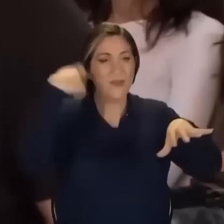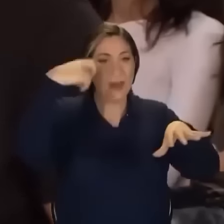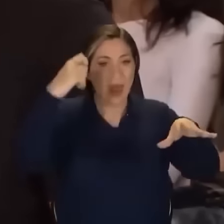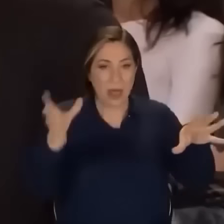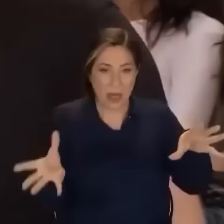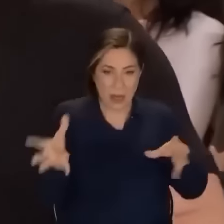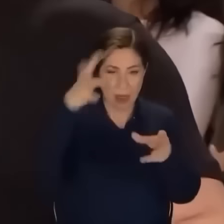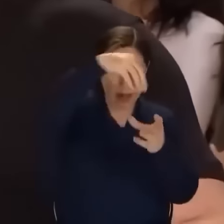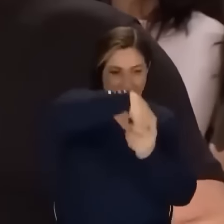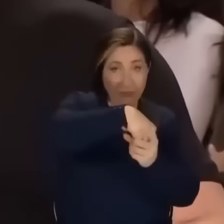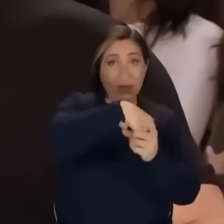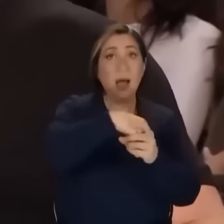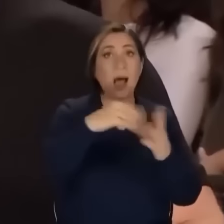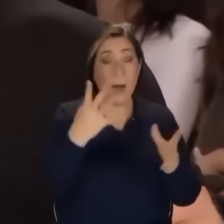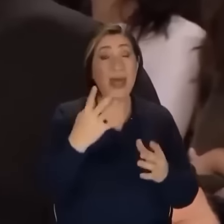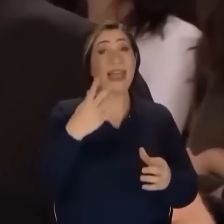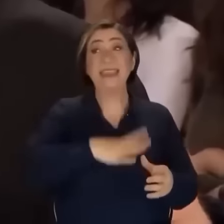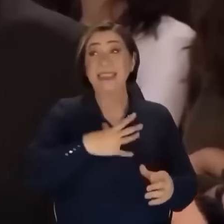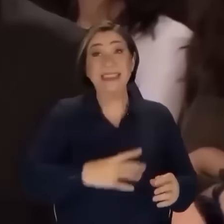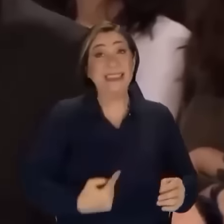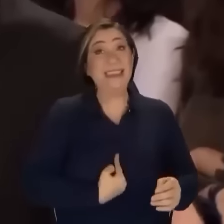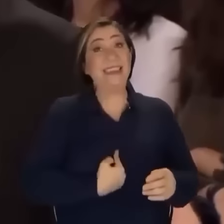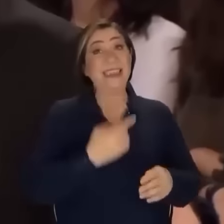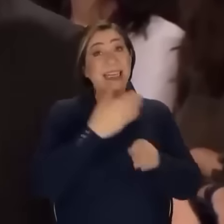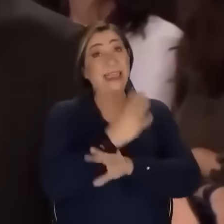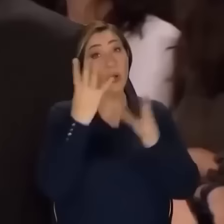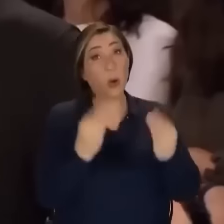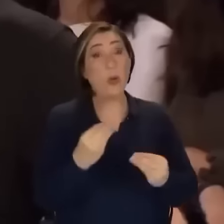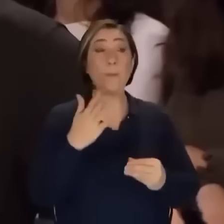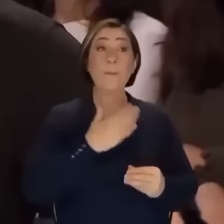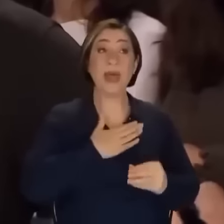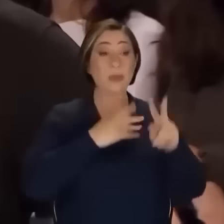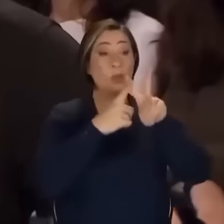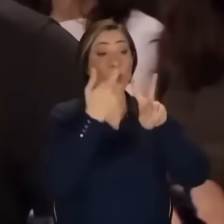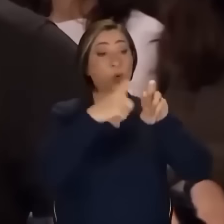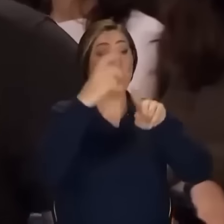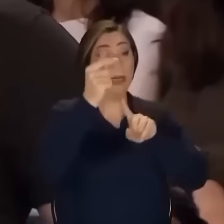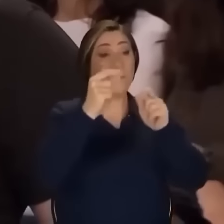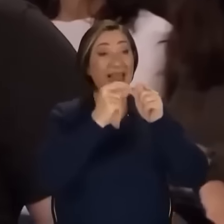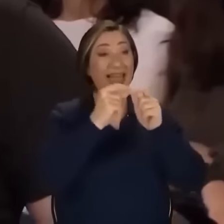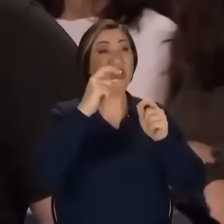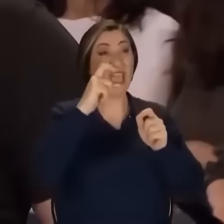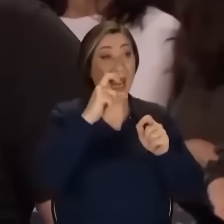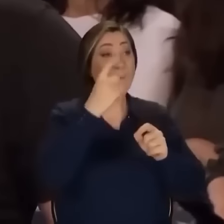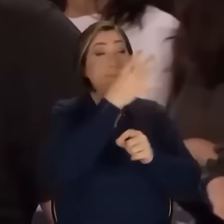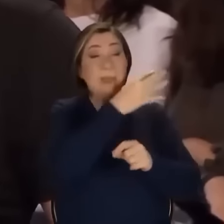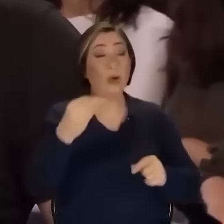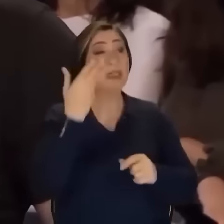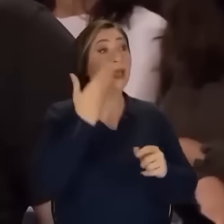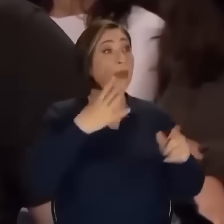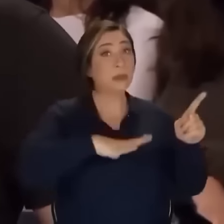kaynaştırmak tı ama niyetim şöyle gerçekleşti Ben Nuri Bilge Ceylan milyonlarca izlensin